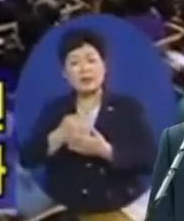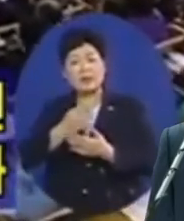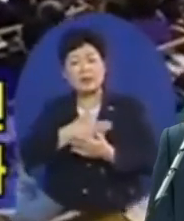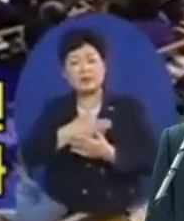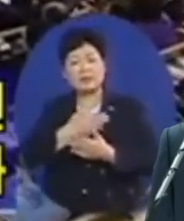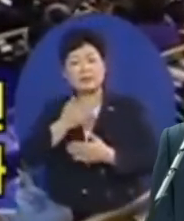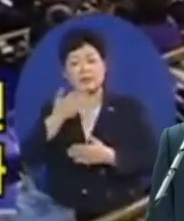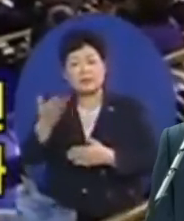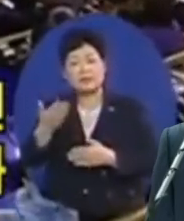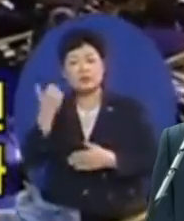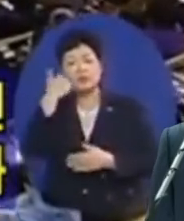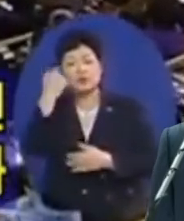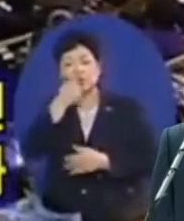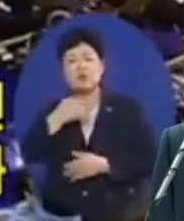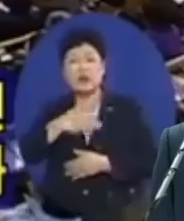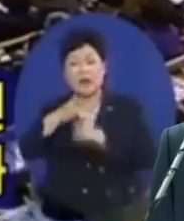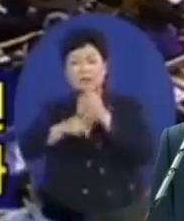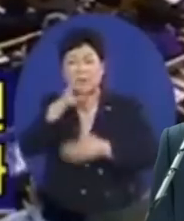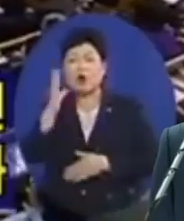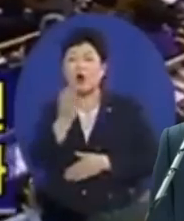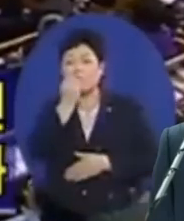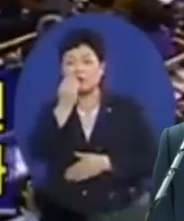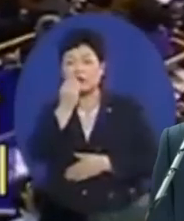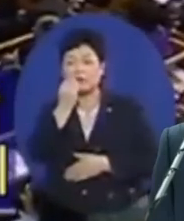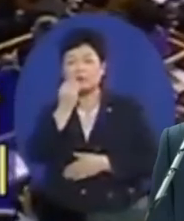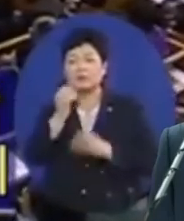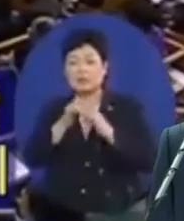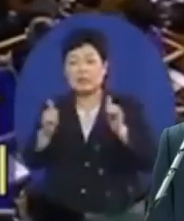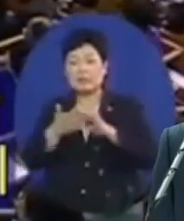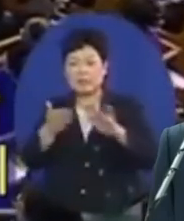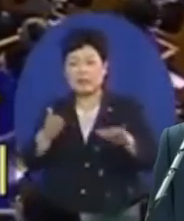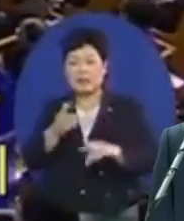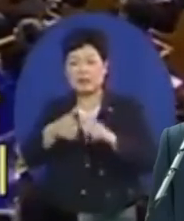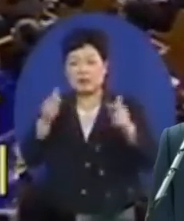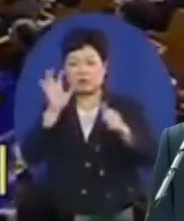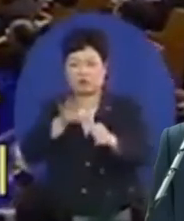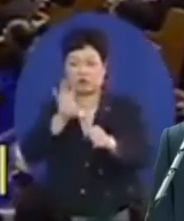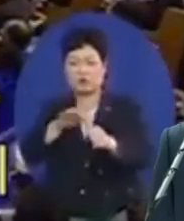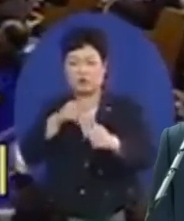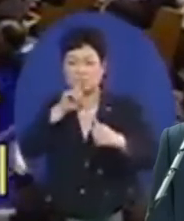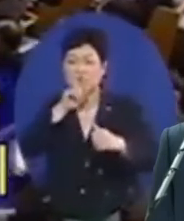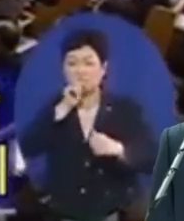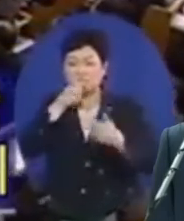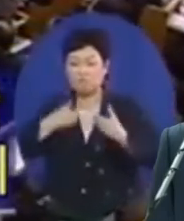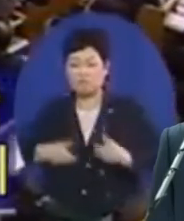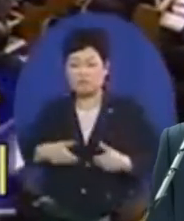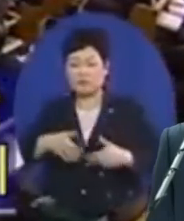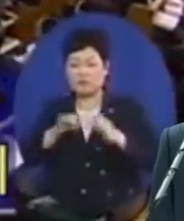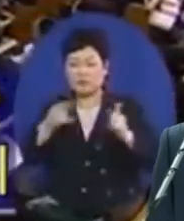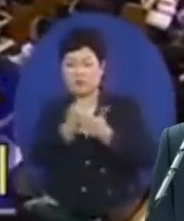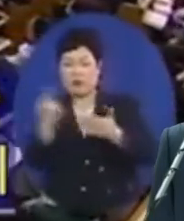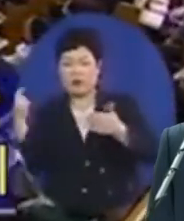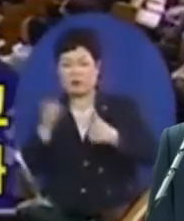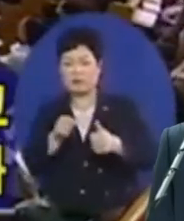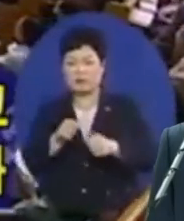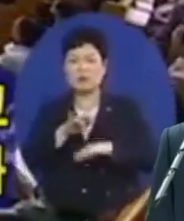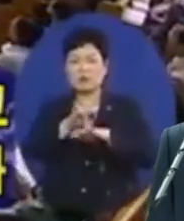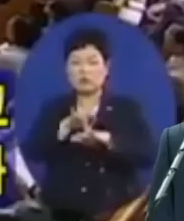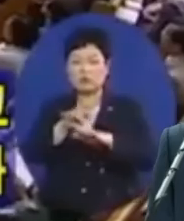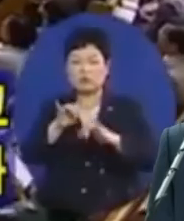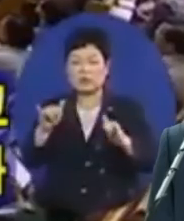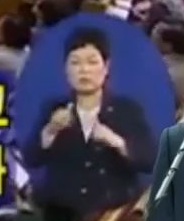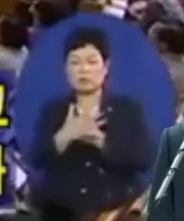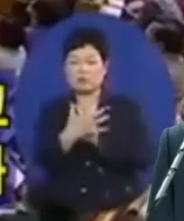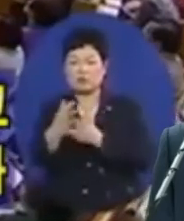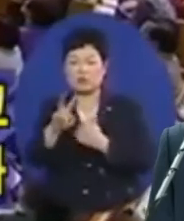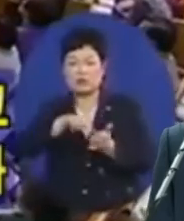아오니 하나님이 거룩한 이신이다. 예수께서 꾸짖어 이르시되, 잠잠하고 그 사람에게서 나오라 하시니 귀신이 그 사람을 무리